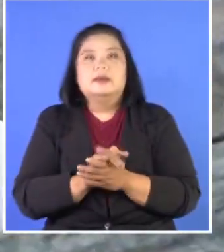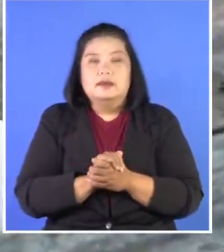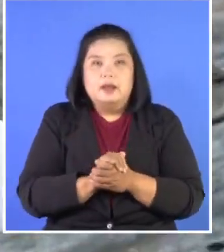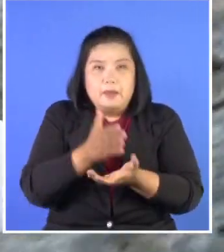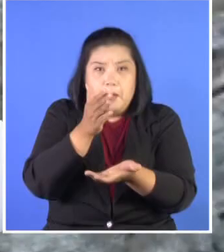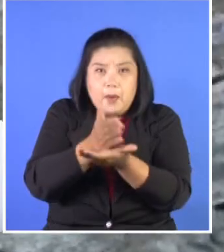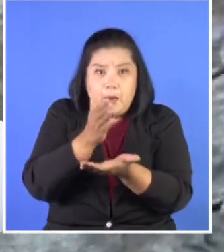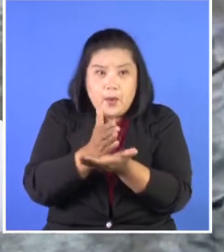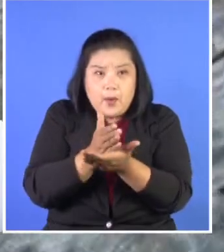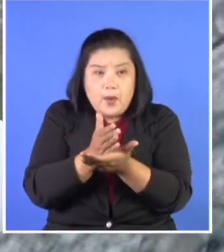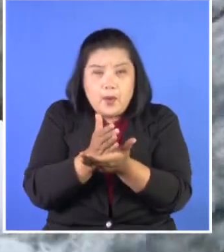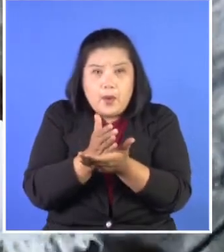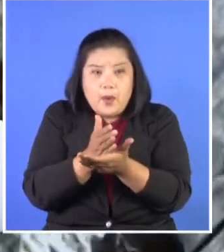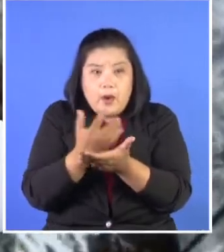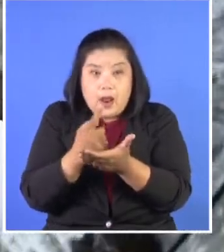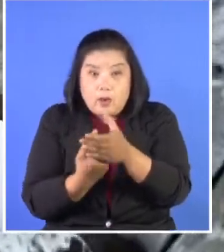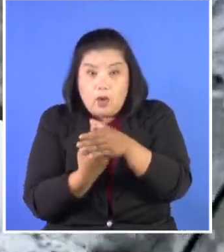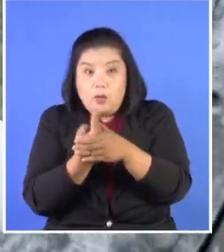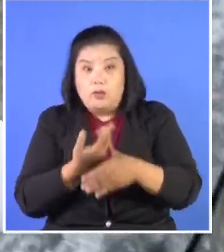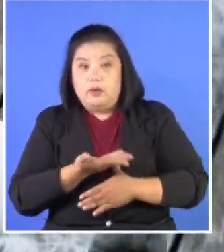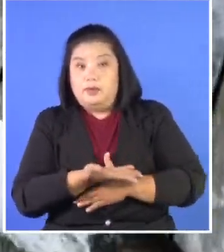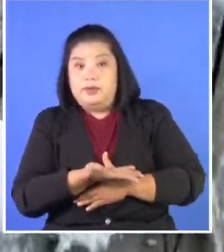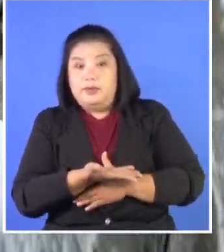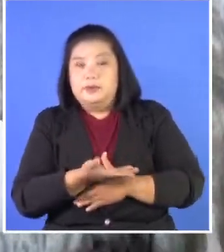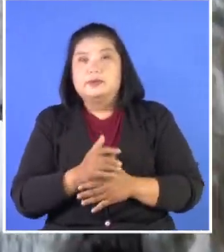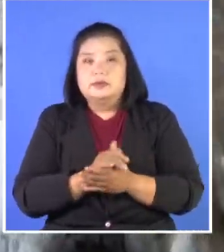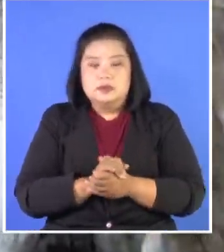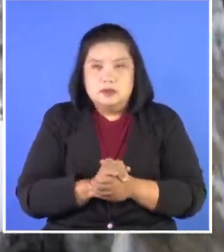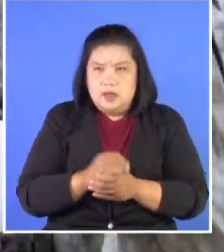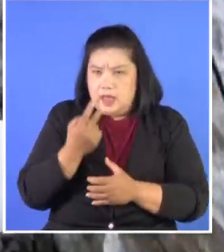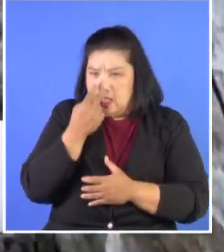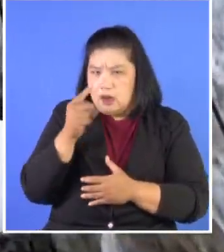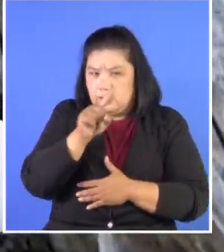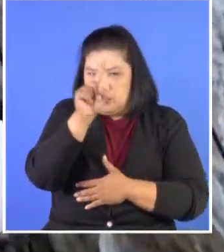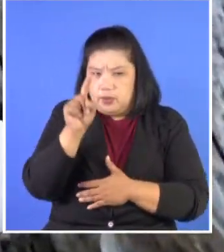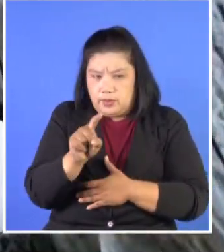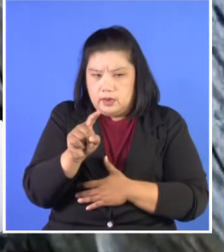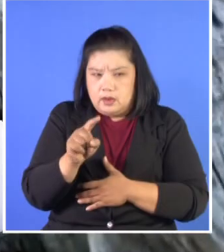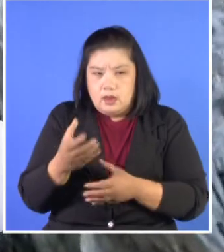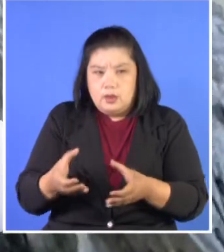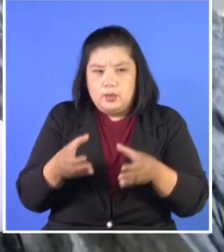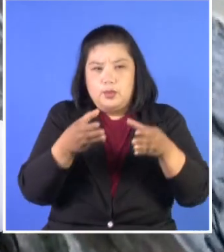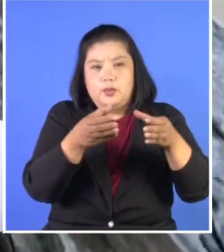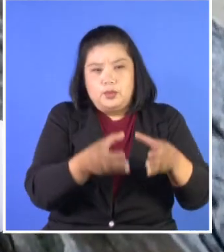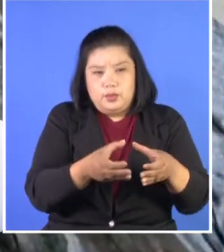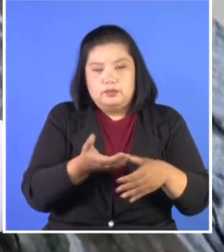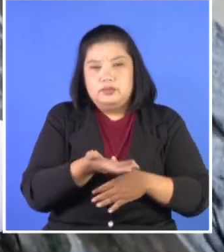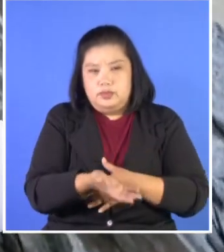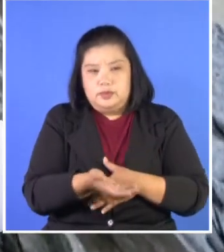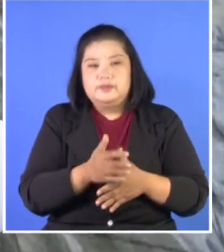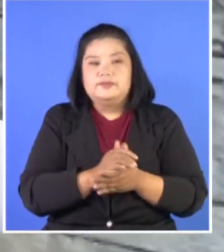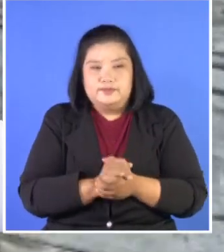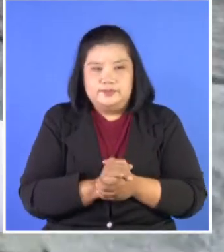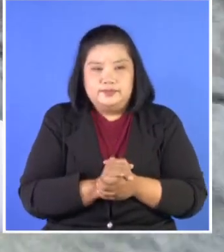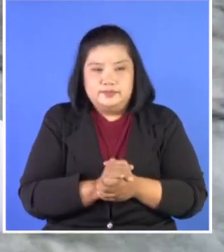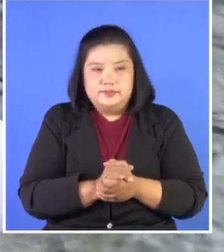ต้นมะละกออย่างที่ว่าเนี่ยเอาสิเออนี่ทีนี้เจ้าของก็บอกเออมันแปลกดีเนาะก็เลยยกมาเนี่ยยกมาตั้งไว้ตรงนี้ที่แคร่เนี่ยฮะ